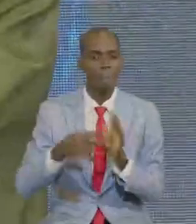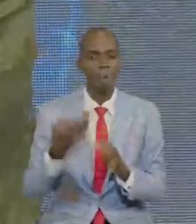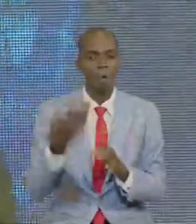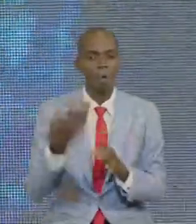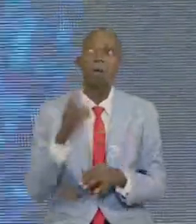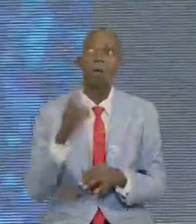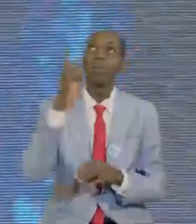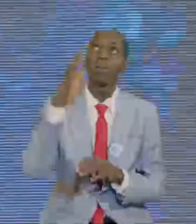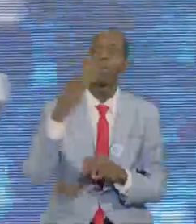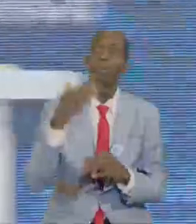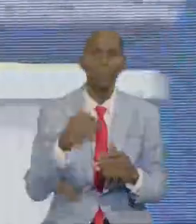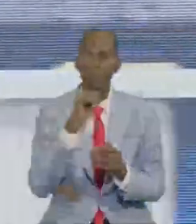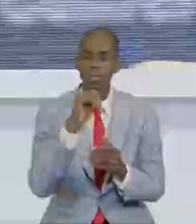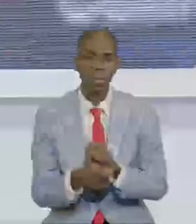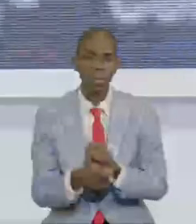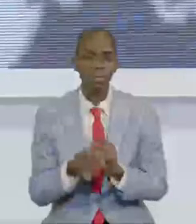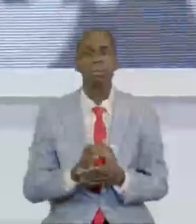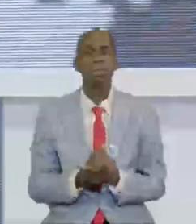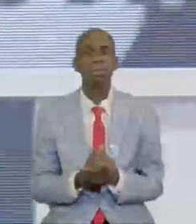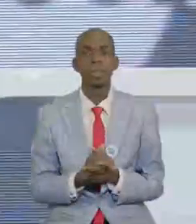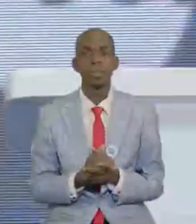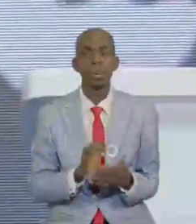has not changed. L'objectif de Dieu n'a pas changé.